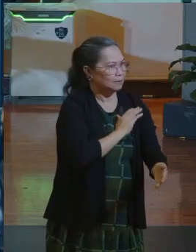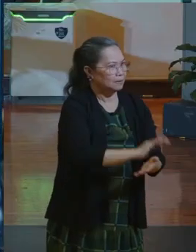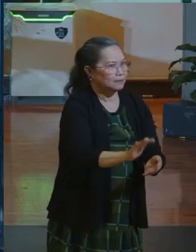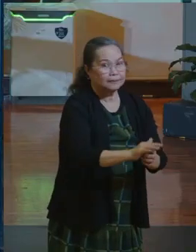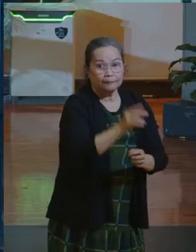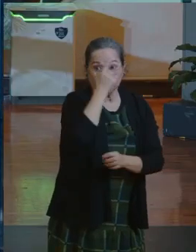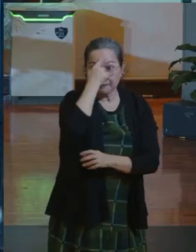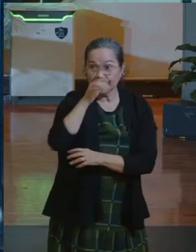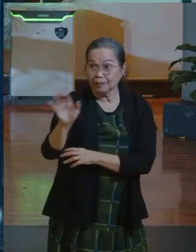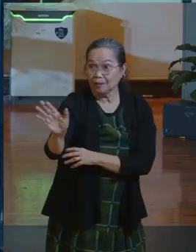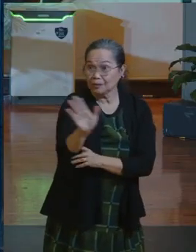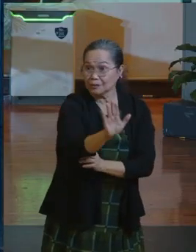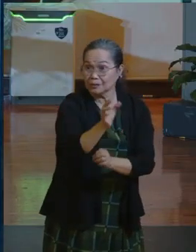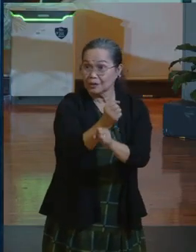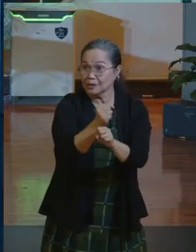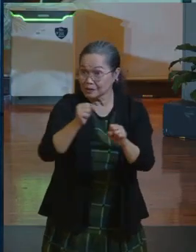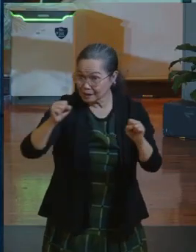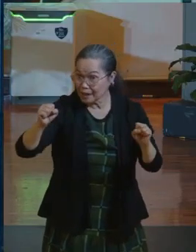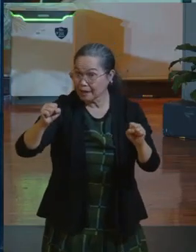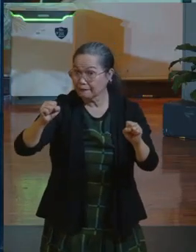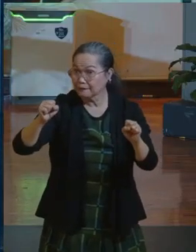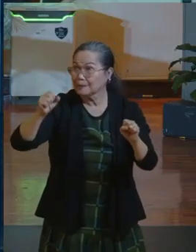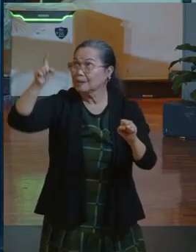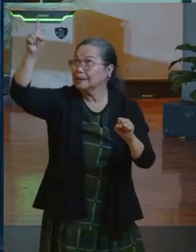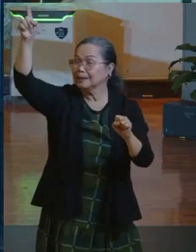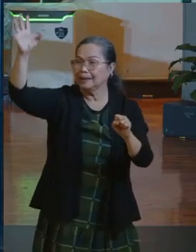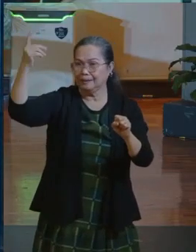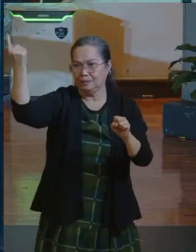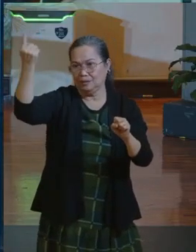Sapagkat ang kaligtasan ay sa Kanya lamang.